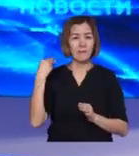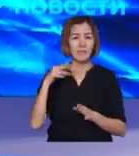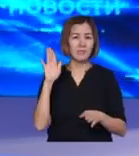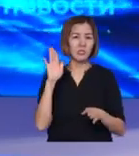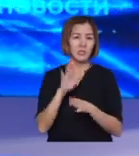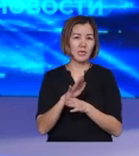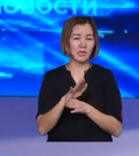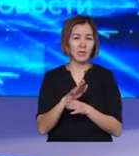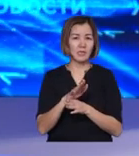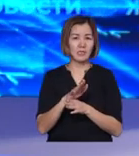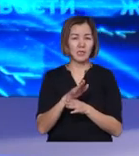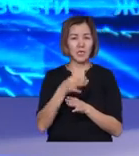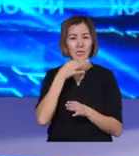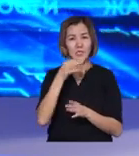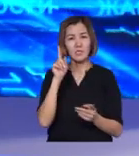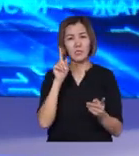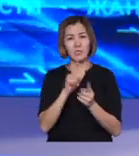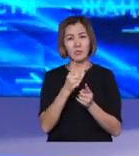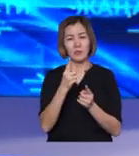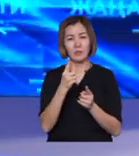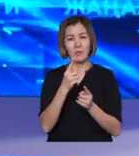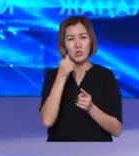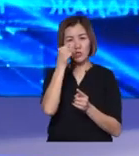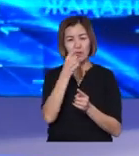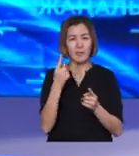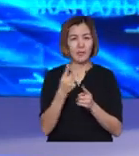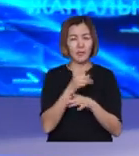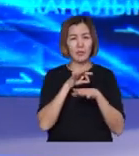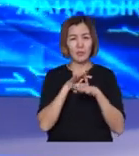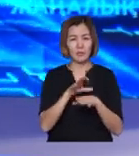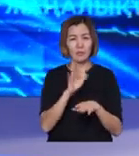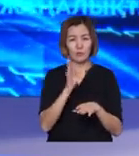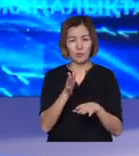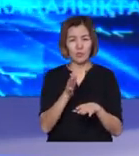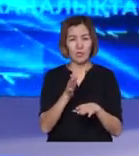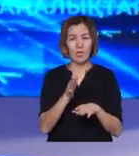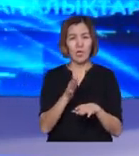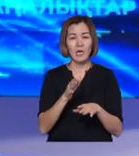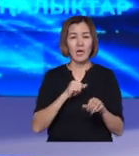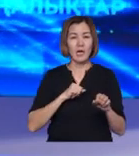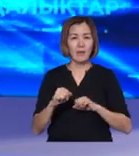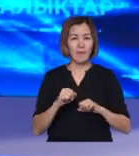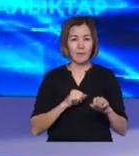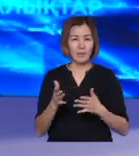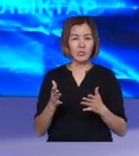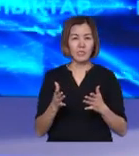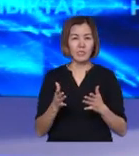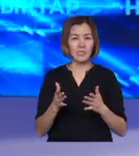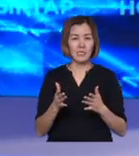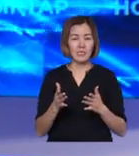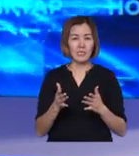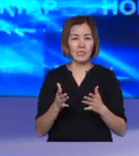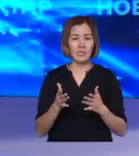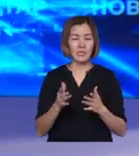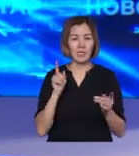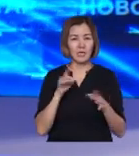президент жарлығына сәйкес есептік кездесулер жылына бір рет өткізілетін болды. Сапар барысында аймақ басшысы тұрғындарды жеке мәселелер бойынша да